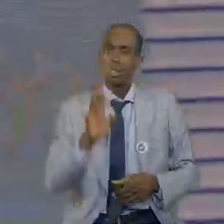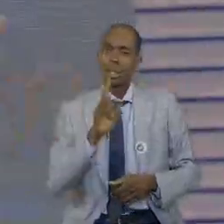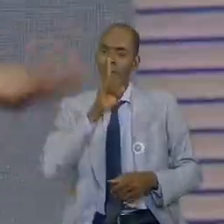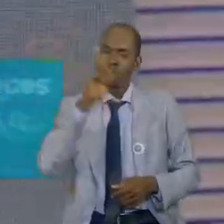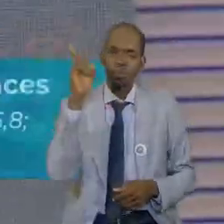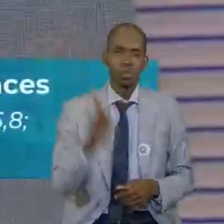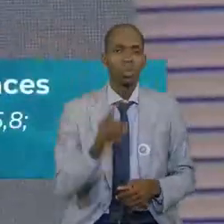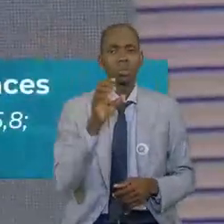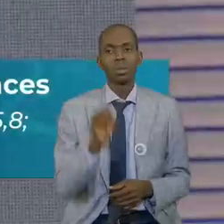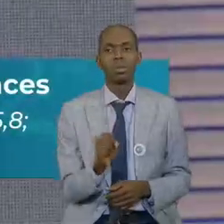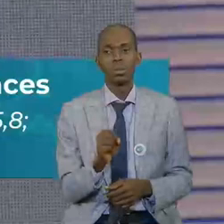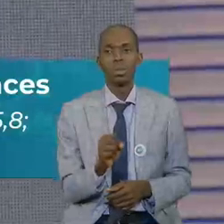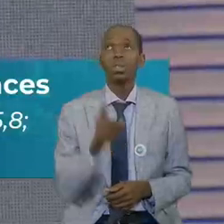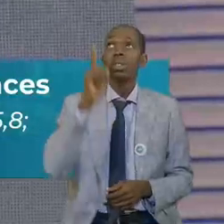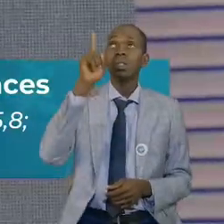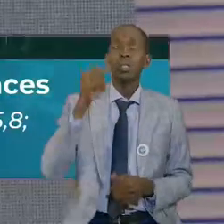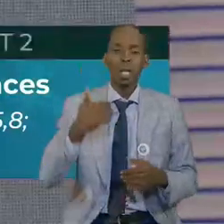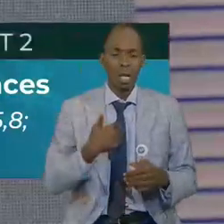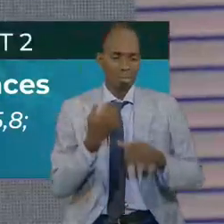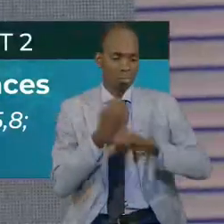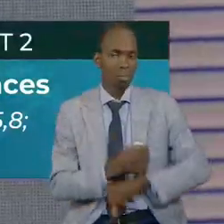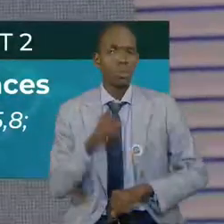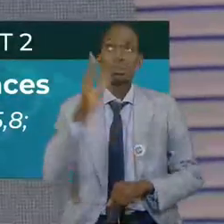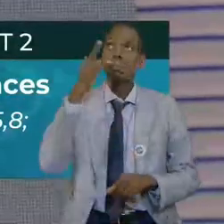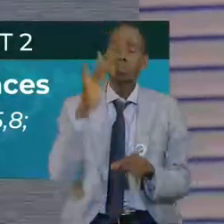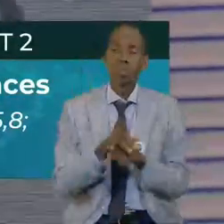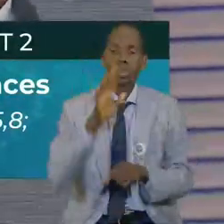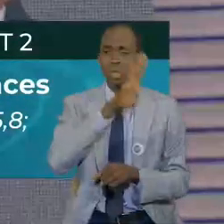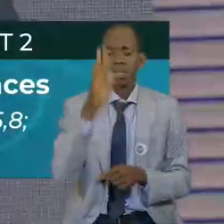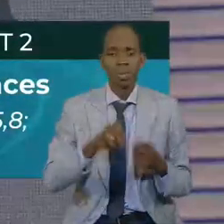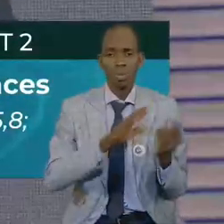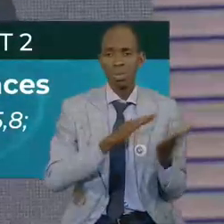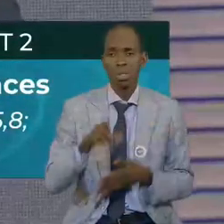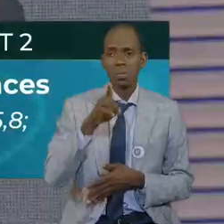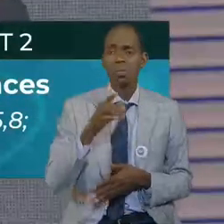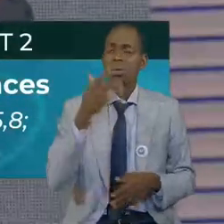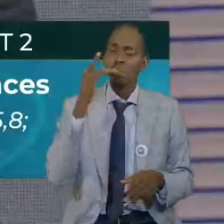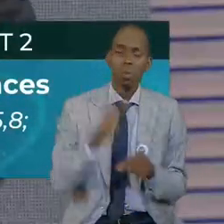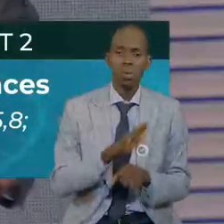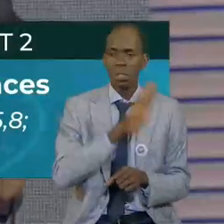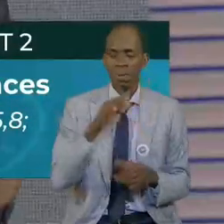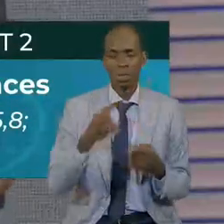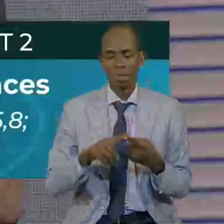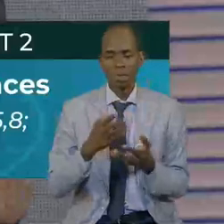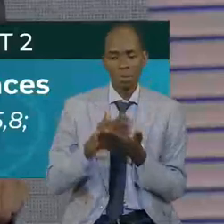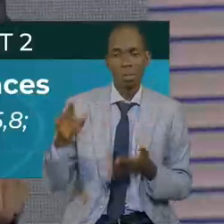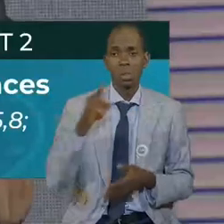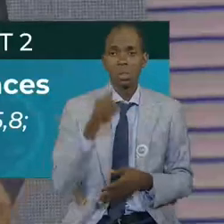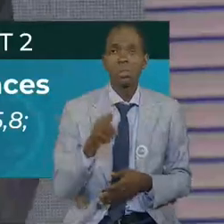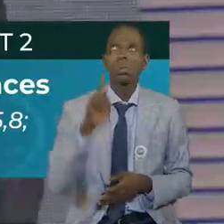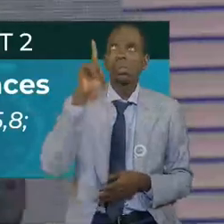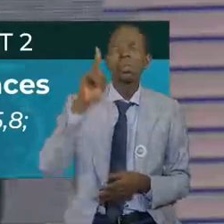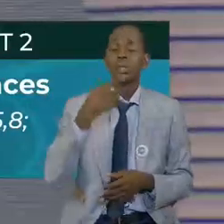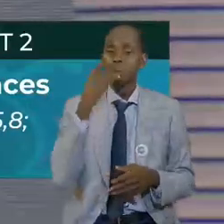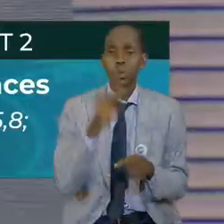permanentes. He reassures you. Il te rassure. I never leave you. Je ne vais pas t'abandonner. I never forsake je ne vais pas te délaisser. I will go through with